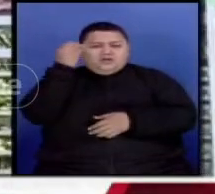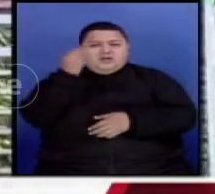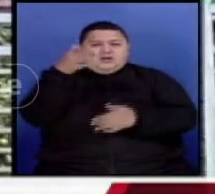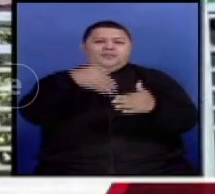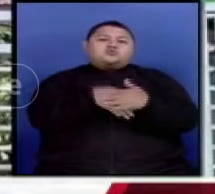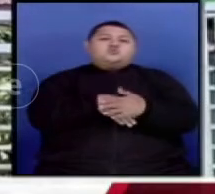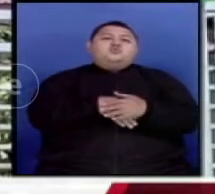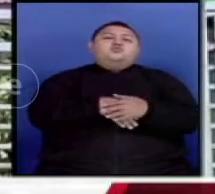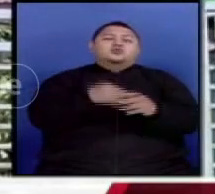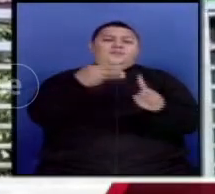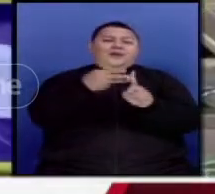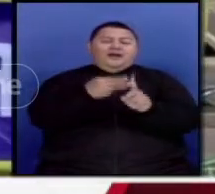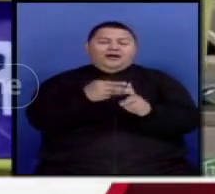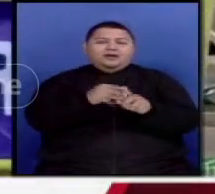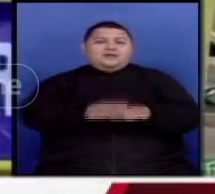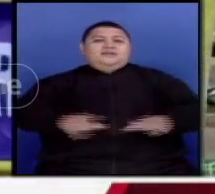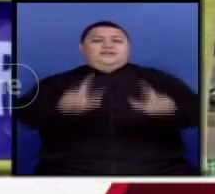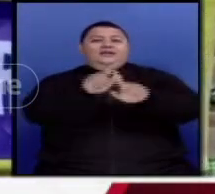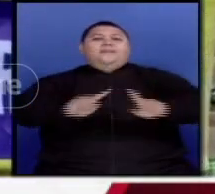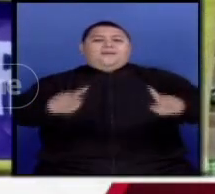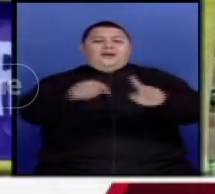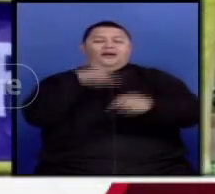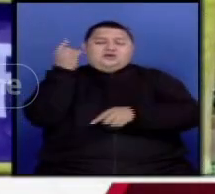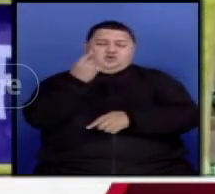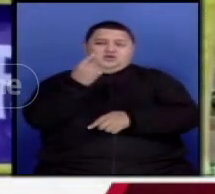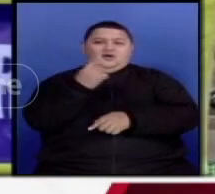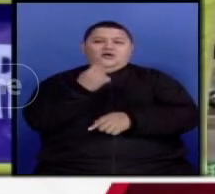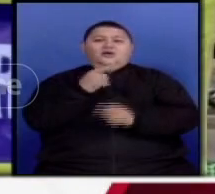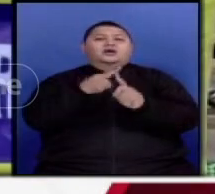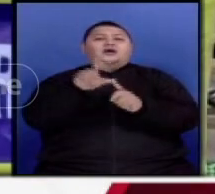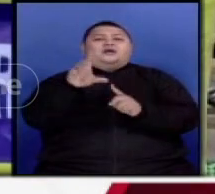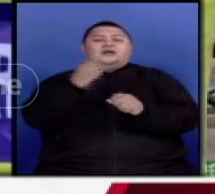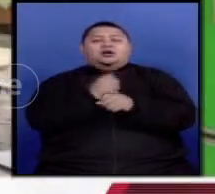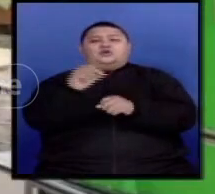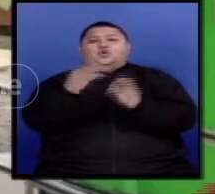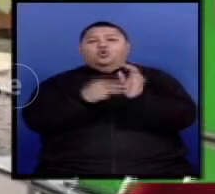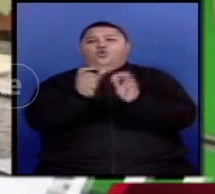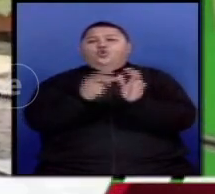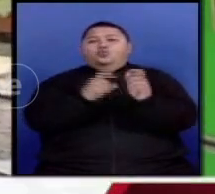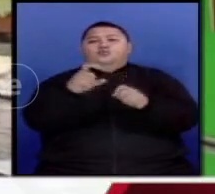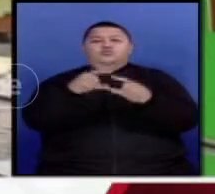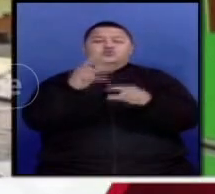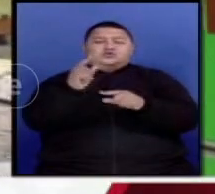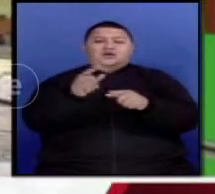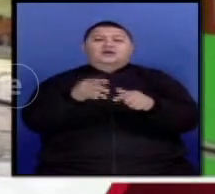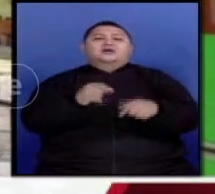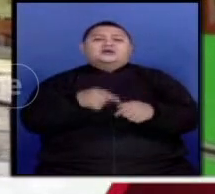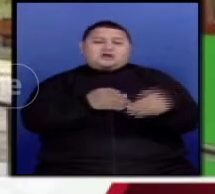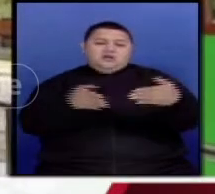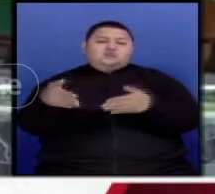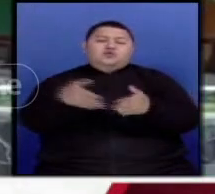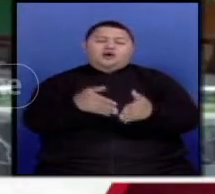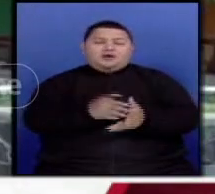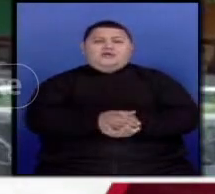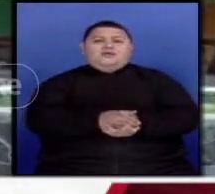dalam Balai Taman Nasional Gunung Merapi, diantaranya objek wisata Tlogo Muncar dan Kali Kuning Plunyon di Pakem Sleman,